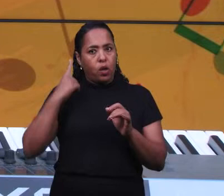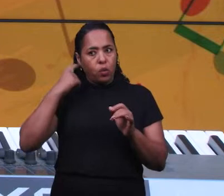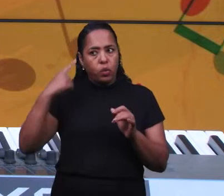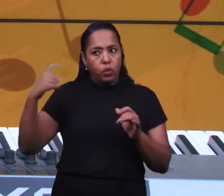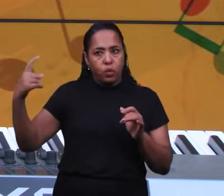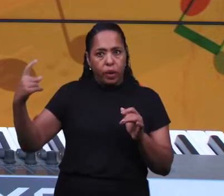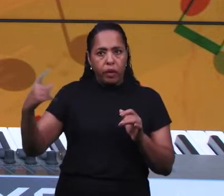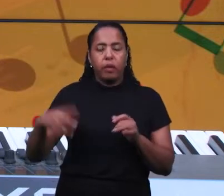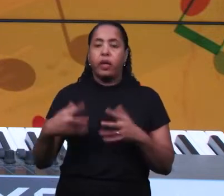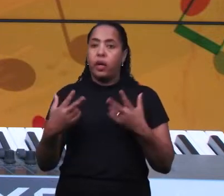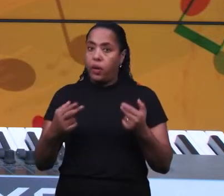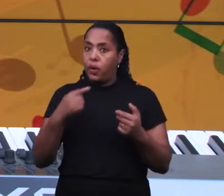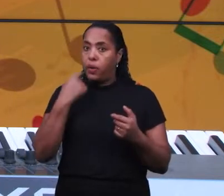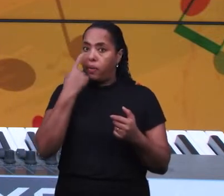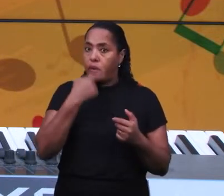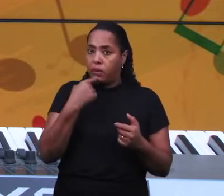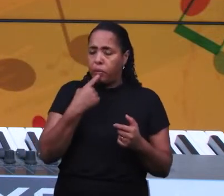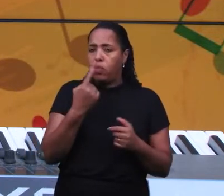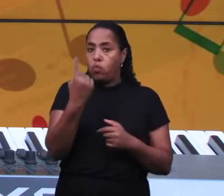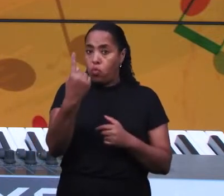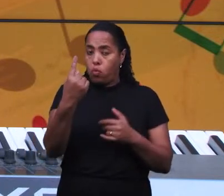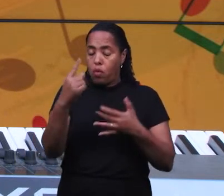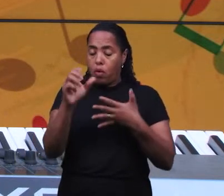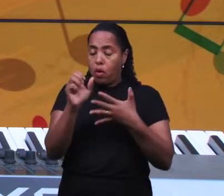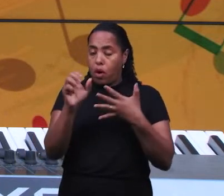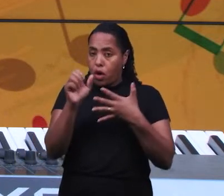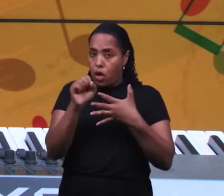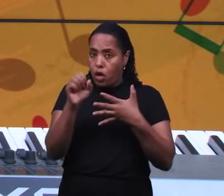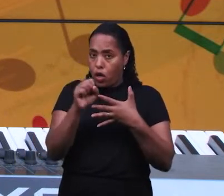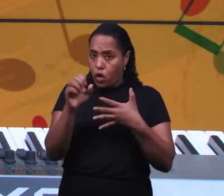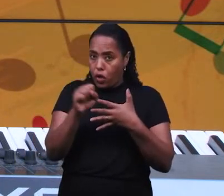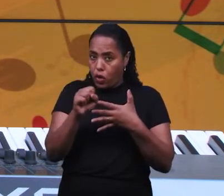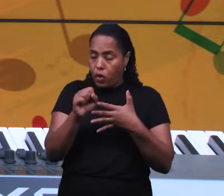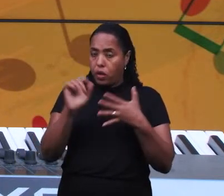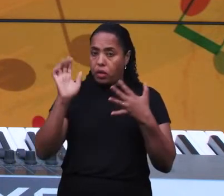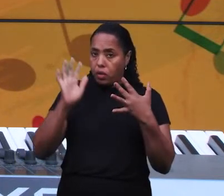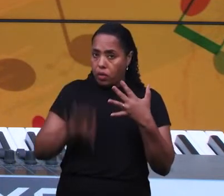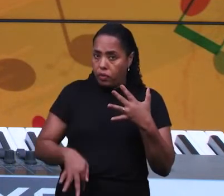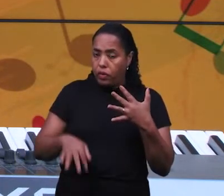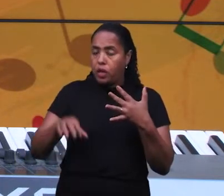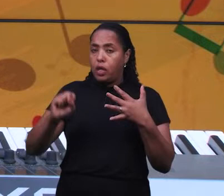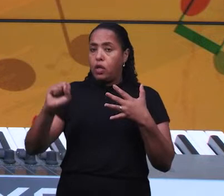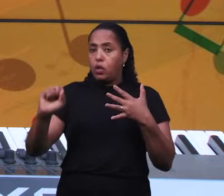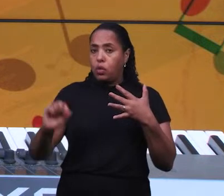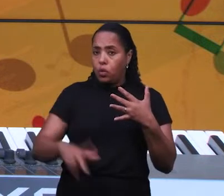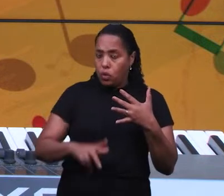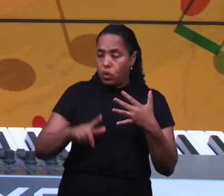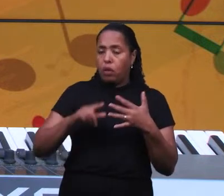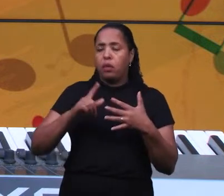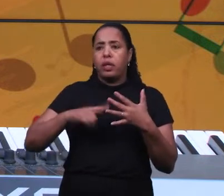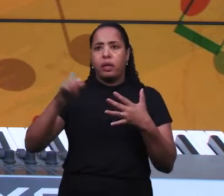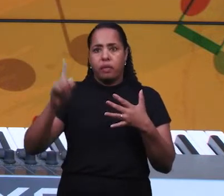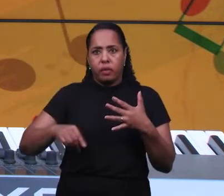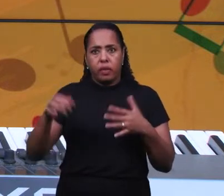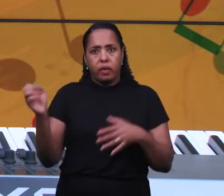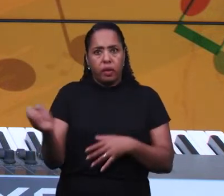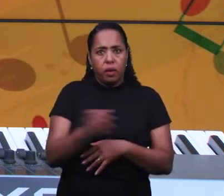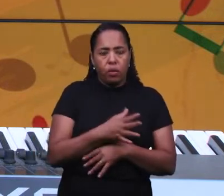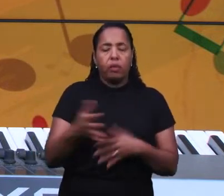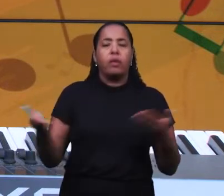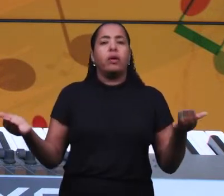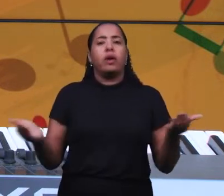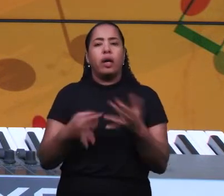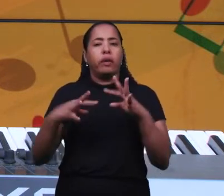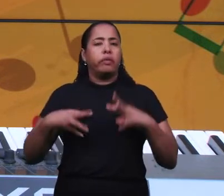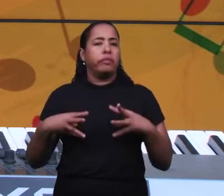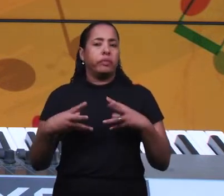donc une caisse plus grande. Ainsi, on doit faire avec la bouche. Il y a une note à la fin qui est une note au dehors de la gamme que nous allons apprendre, que